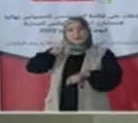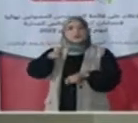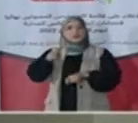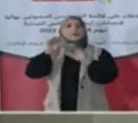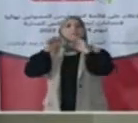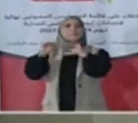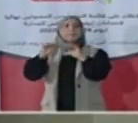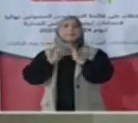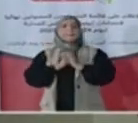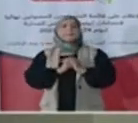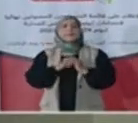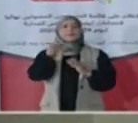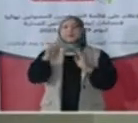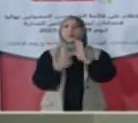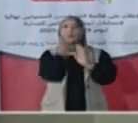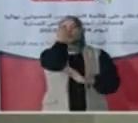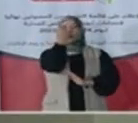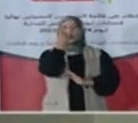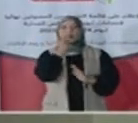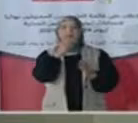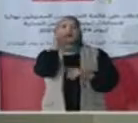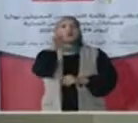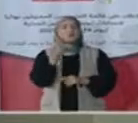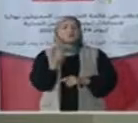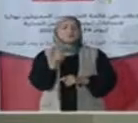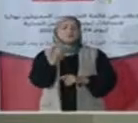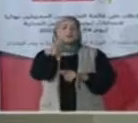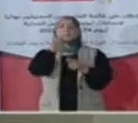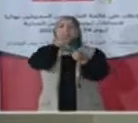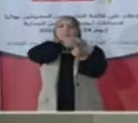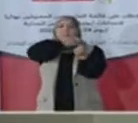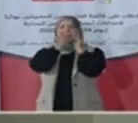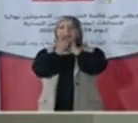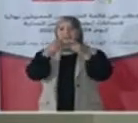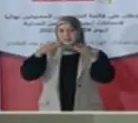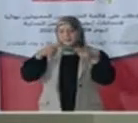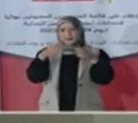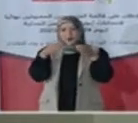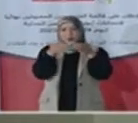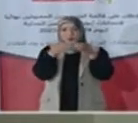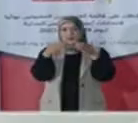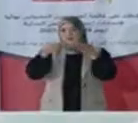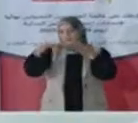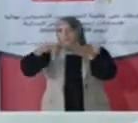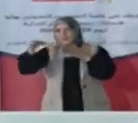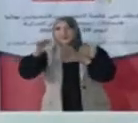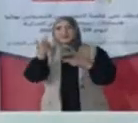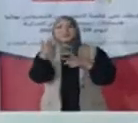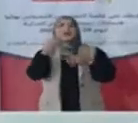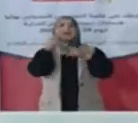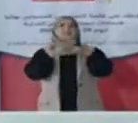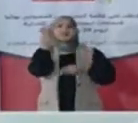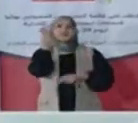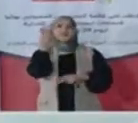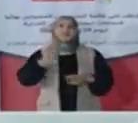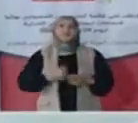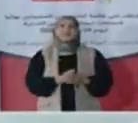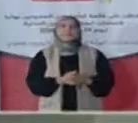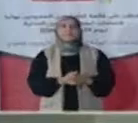حالة وحيدة فقط تم تغيير ترتيبها في الهيئة الفرعية بأصفاقس 2.